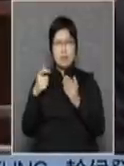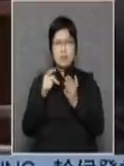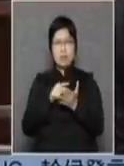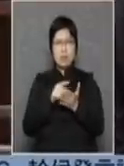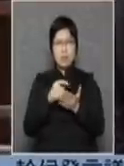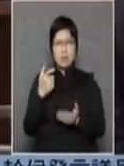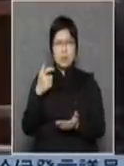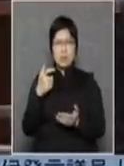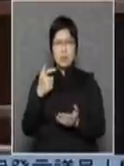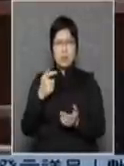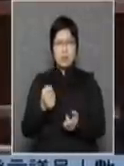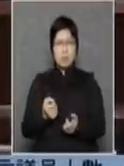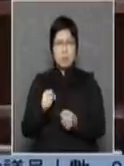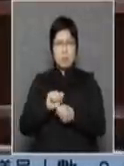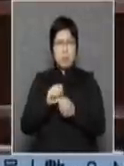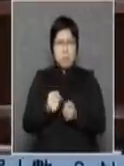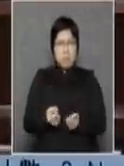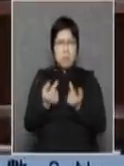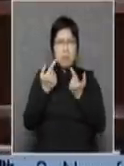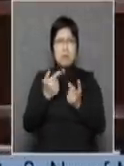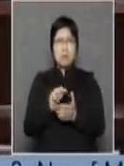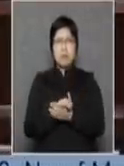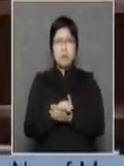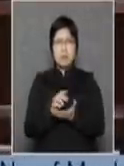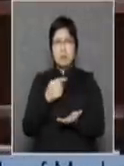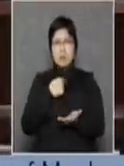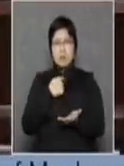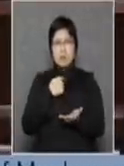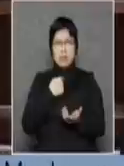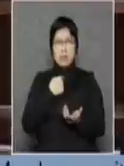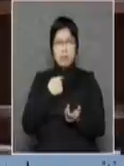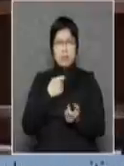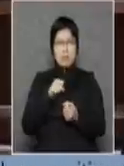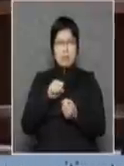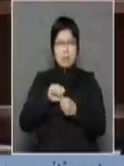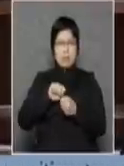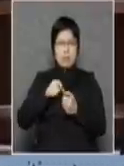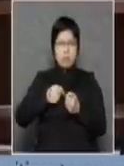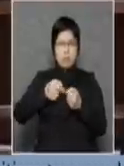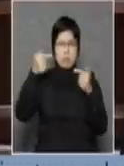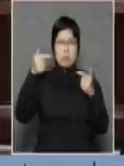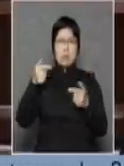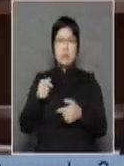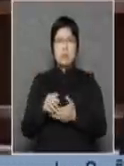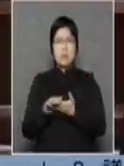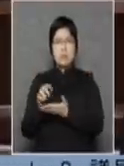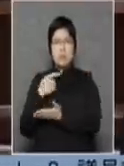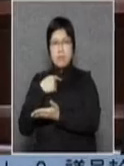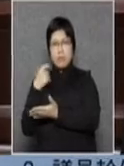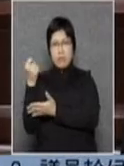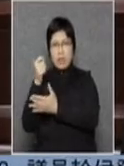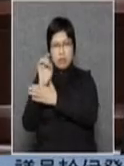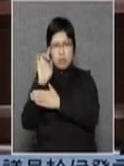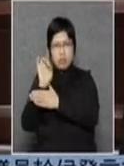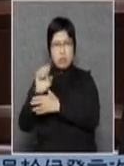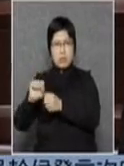呢就推高。喺需求只會繼續上升嘅情況之下，就必須要盡早呢係增